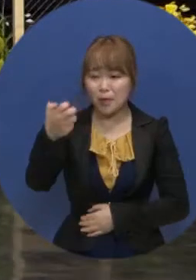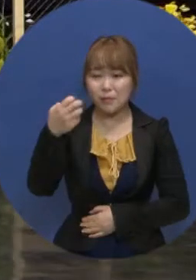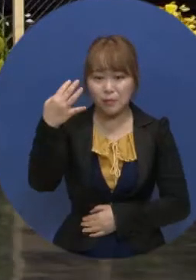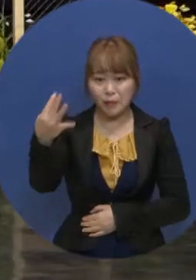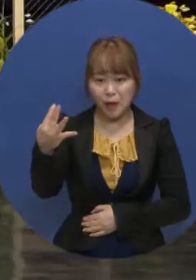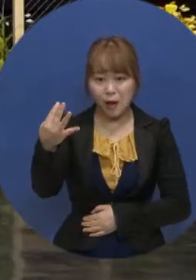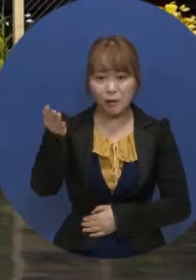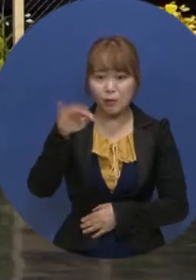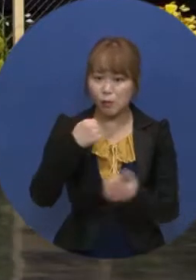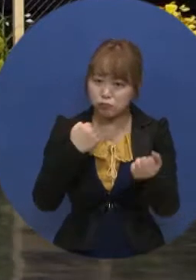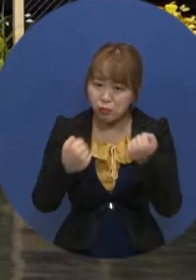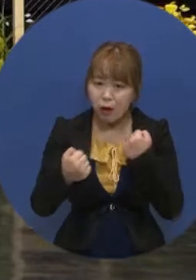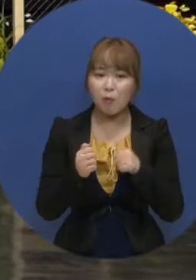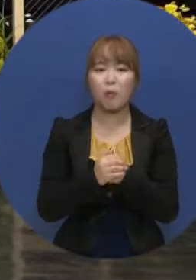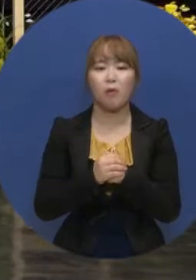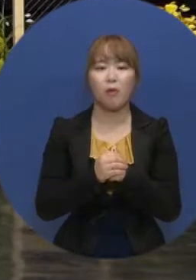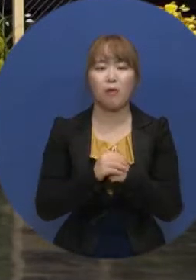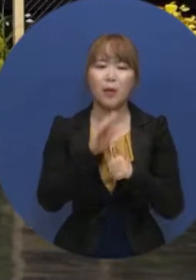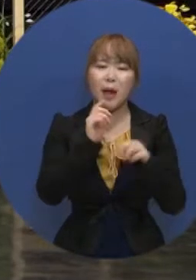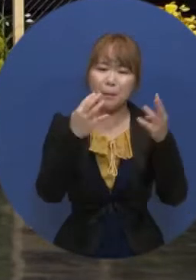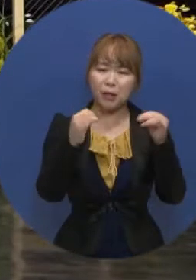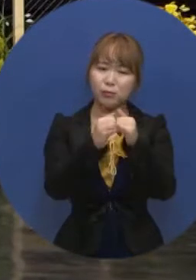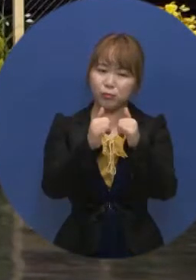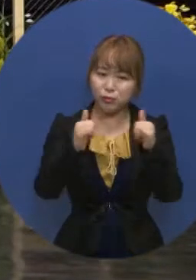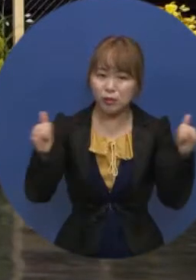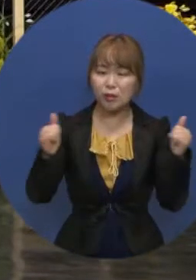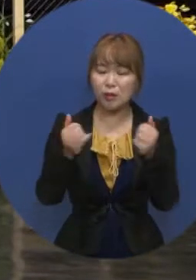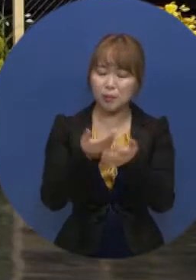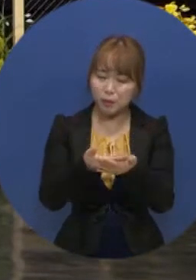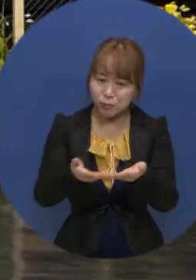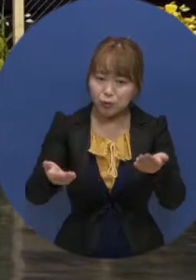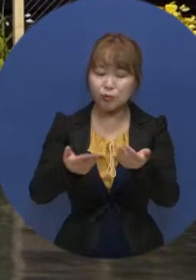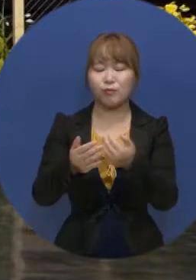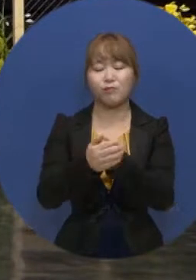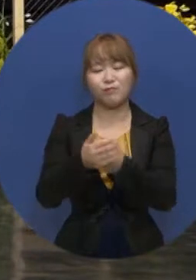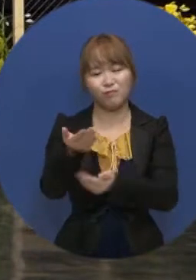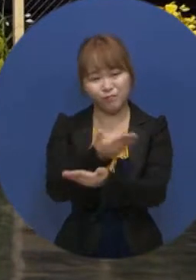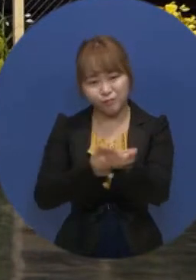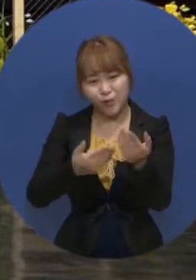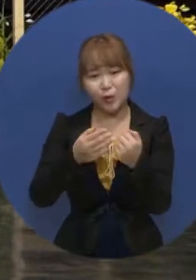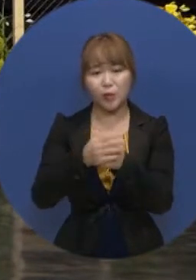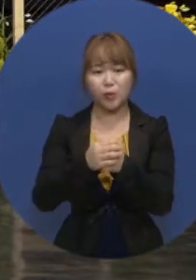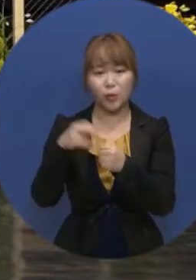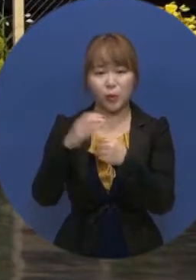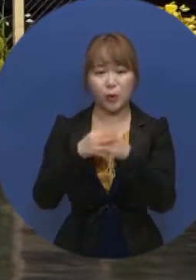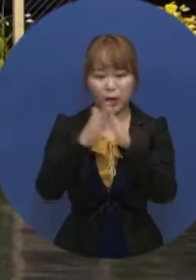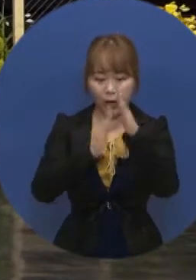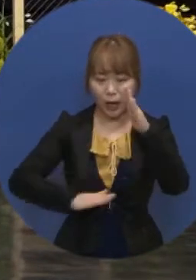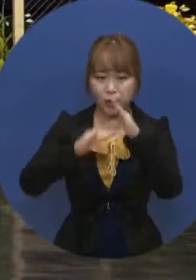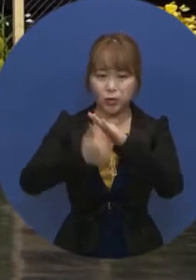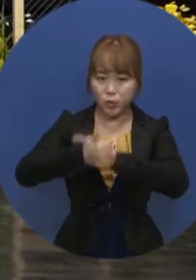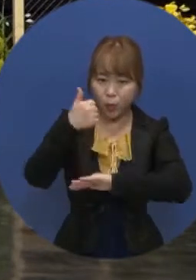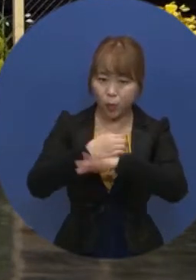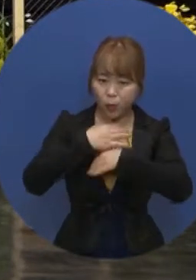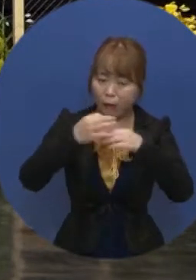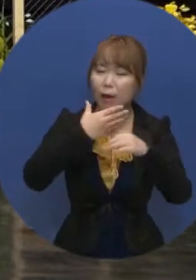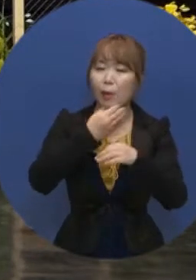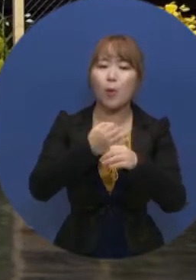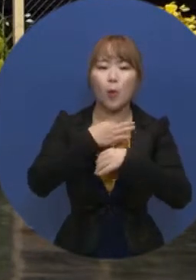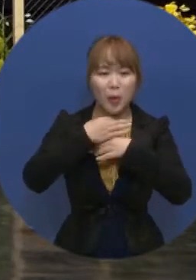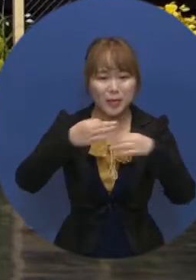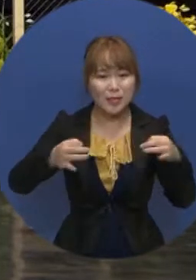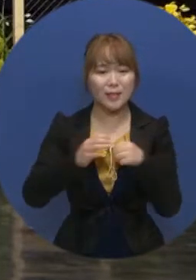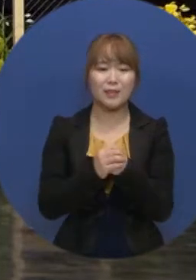84세의 연세에도 불구하고요, 많은 분들에게 베푸시고 나누시고 또 가정의 성공을 외치시고 행복을